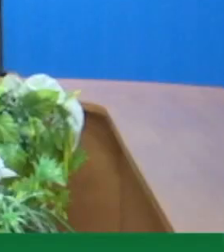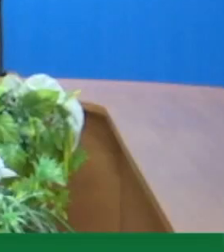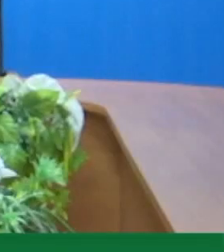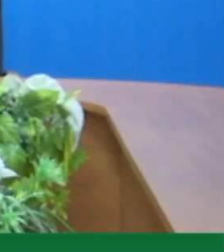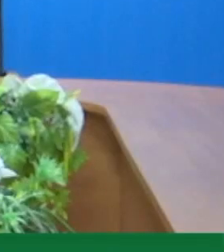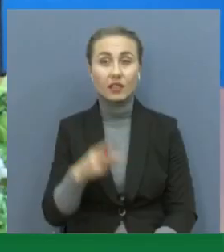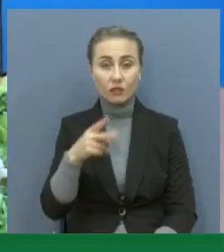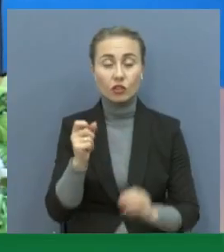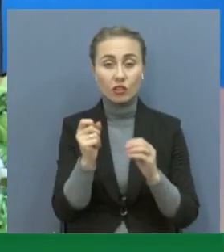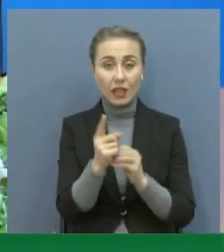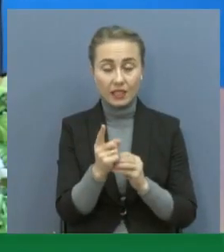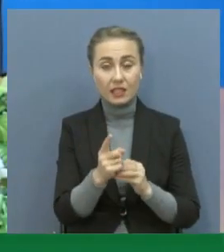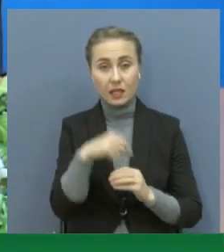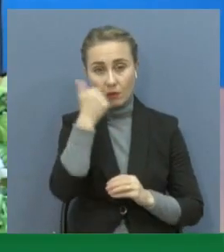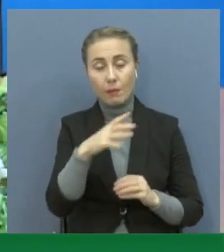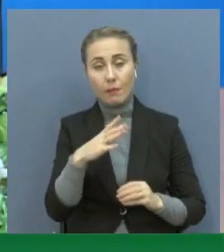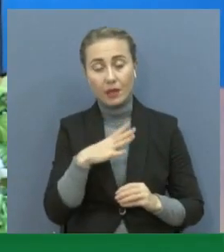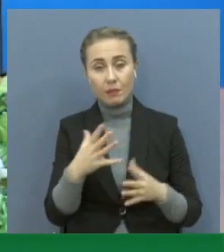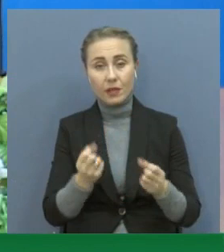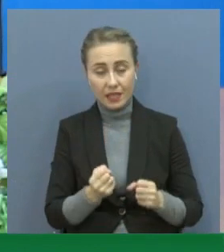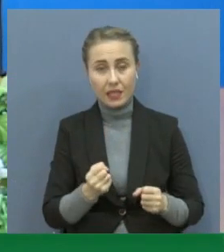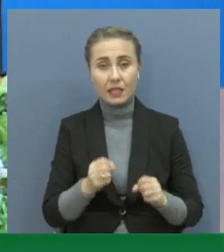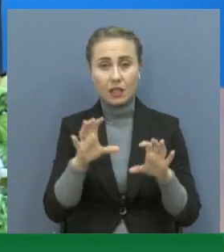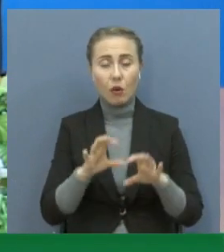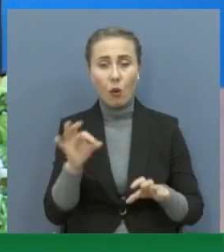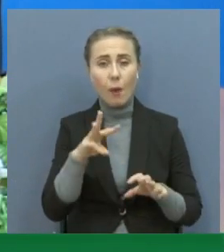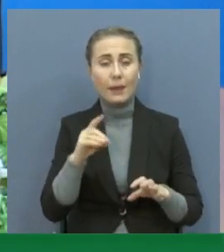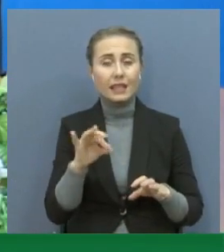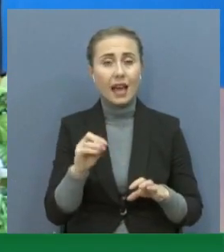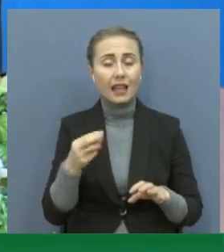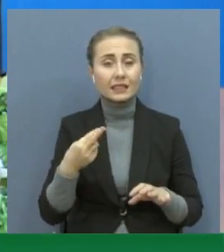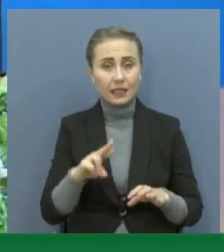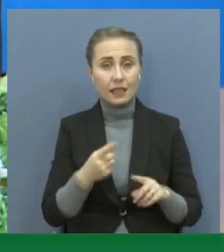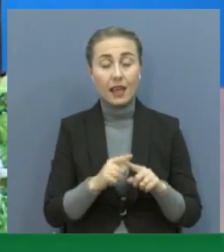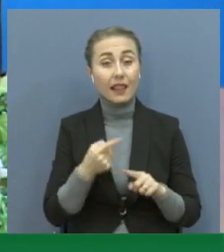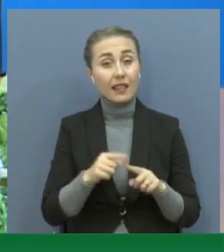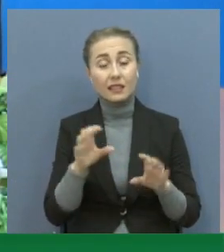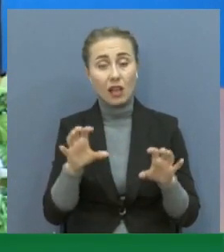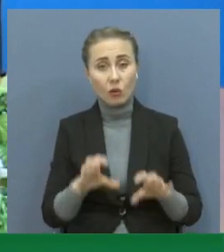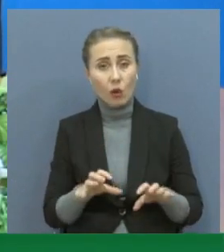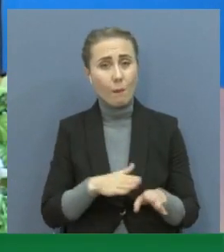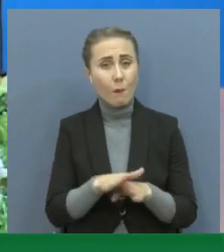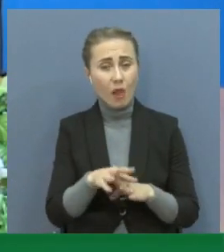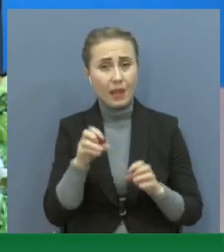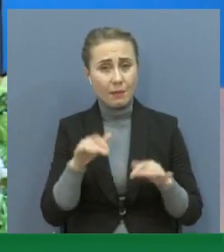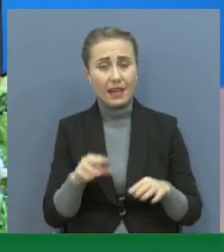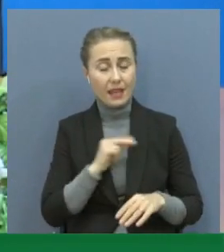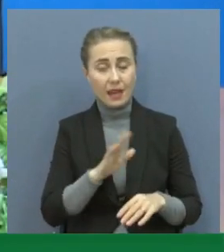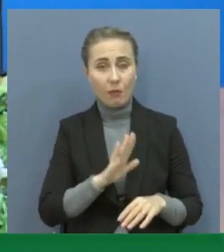В 2011 году был принят закон о медиации. Однако этот закон не работает в полной мере, и